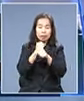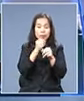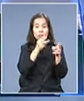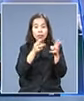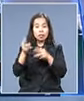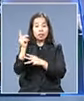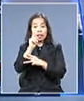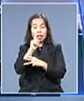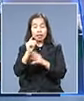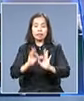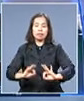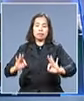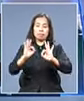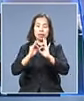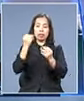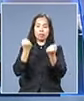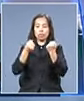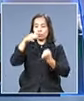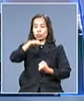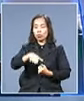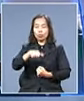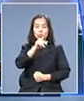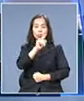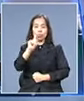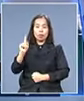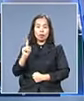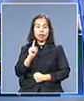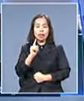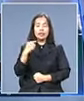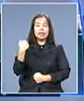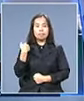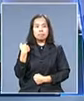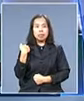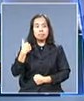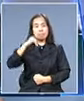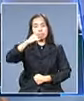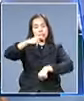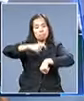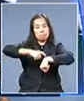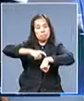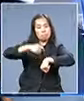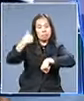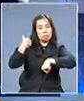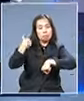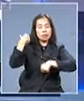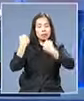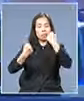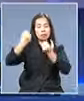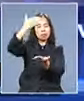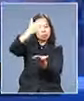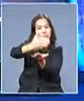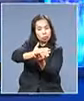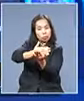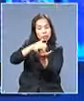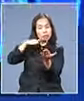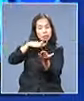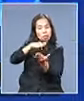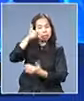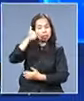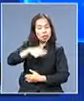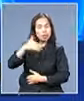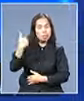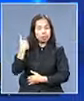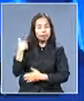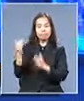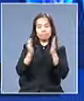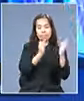ที่สำคัญคือที่จอดรถค ่ ะ ใช่แล้วครับแล้วก็บางช่วงบางตอนบางเวลาก็จะมีการปิดการจราจรในบางเส้นทางด้วยนะครับเพราะฉะนั้นต้องให้ผู้เ